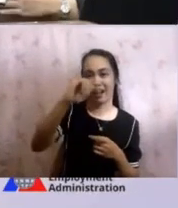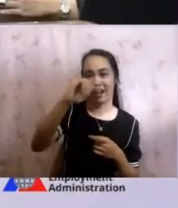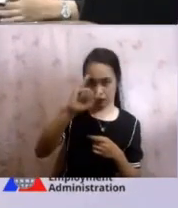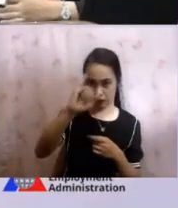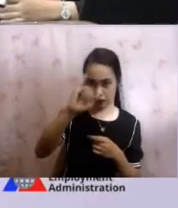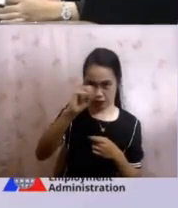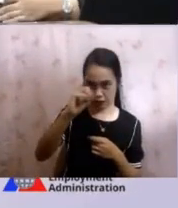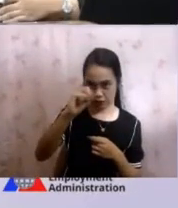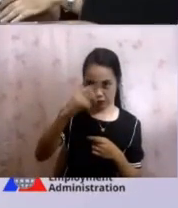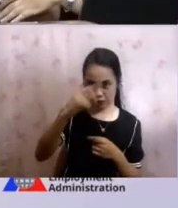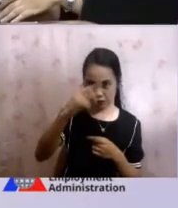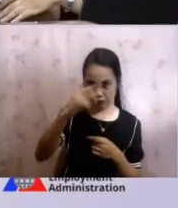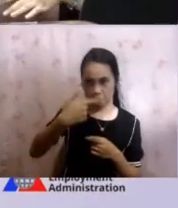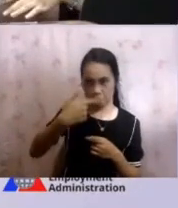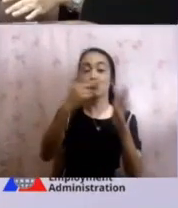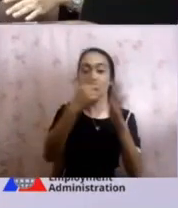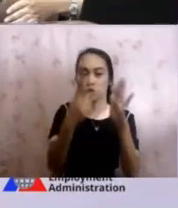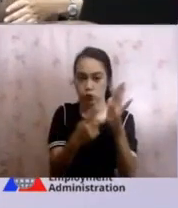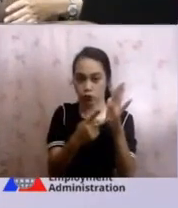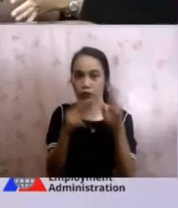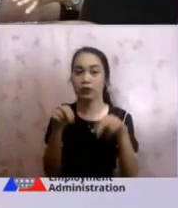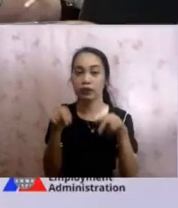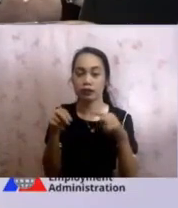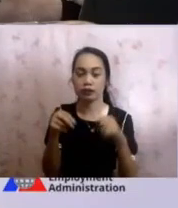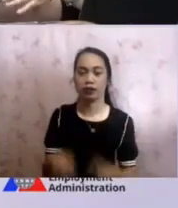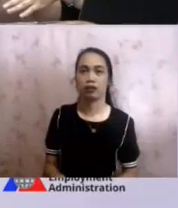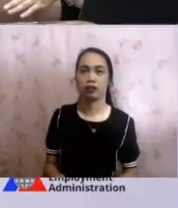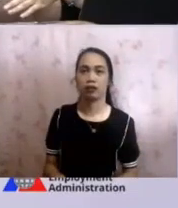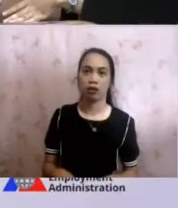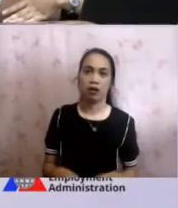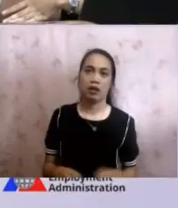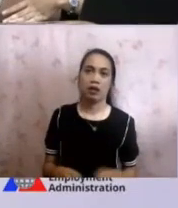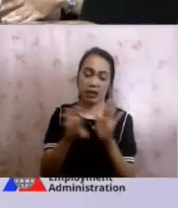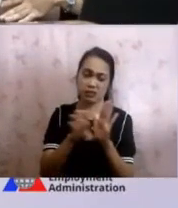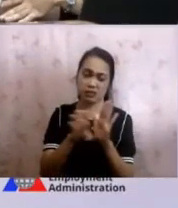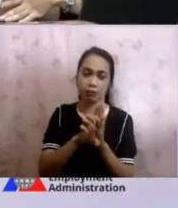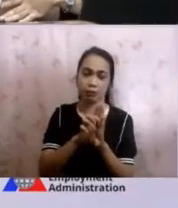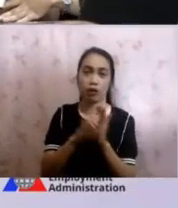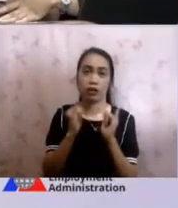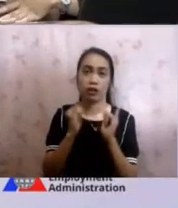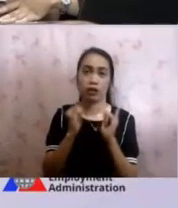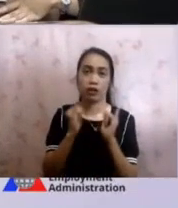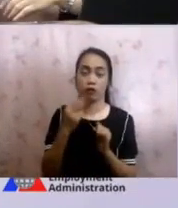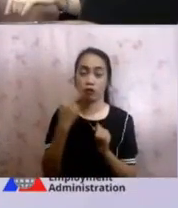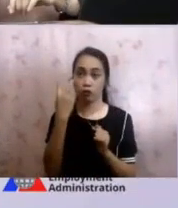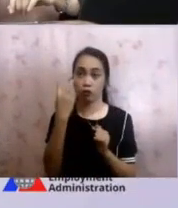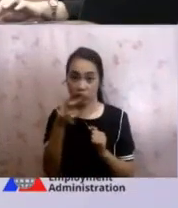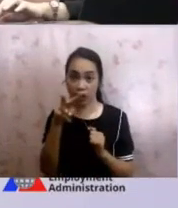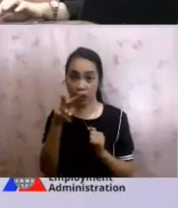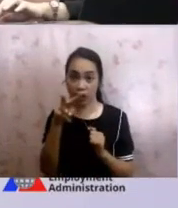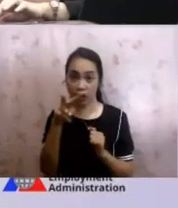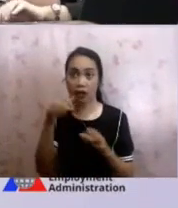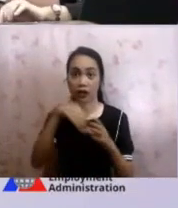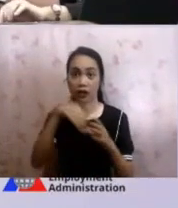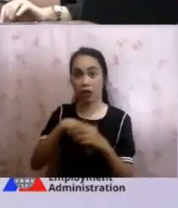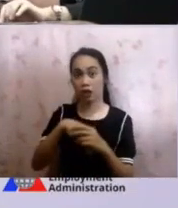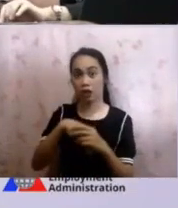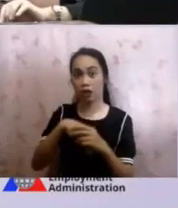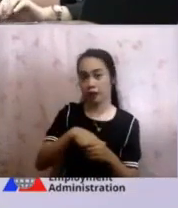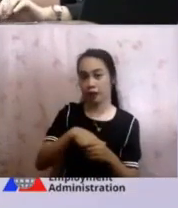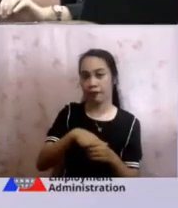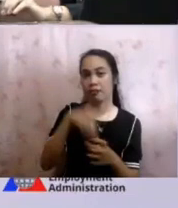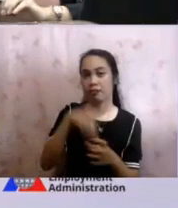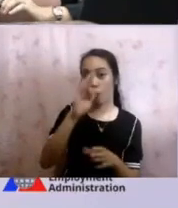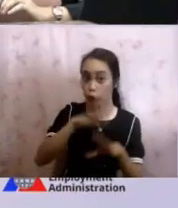sa hiring. Kung naabay nag-refer ni mo or nakakita ba ka sa job street or my name and so on. Next is, check